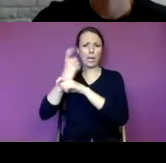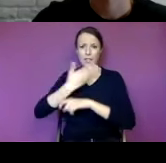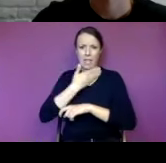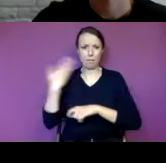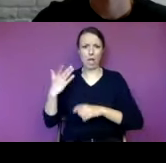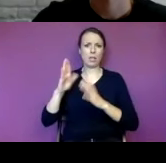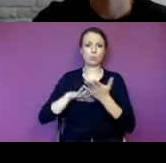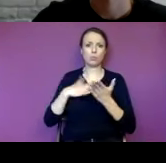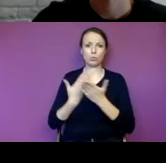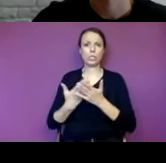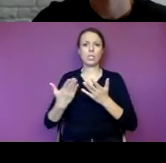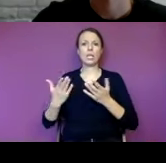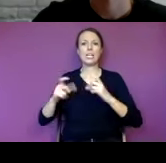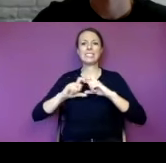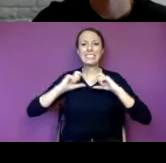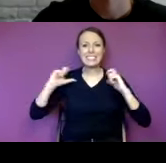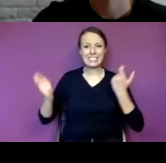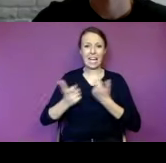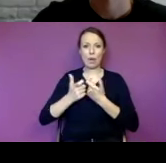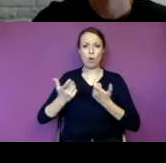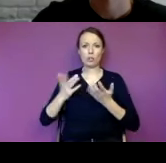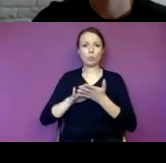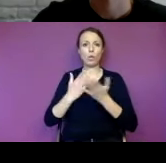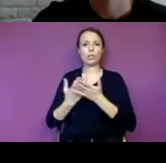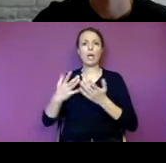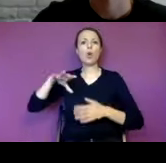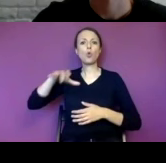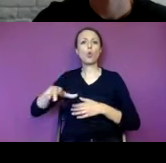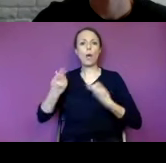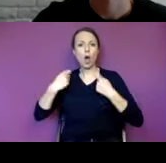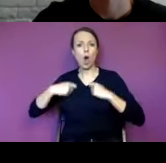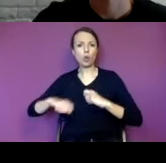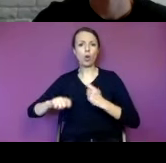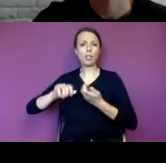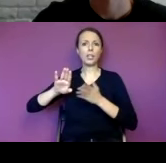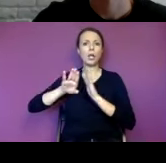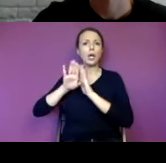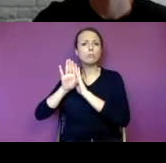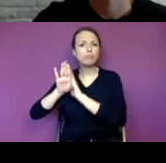całkowicie ta klasa, powiedzmy rolnicza,